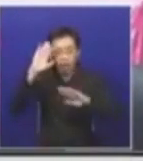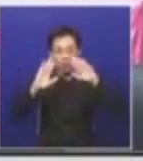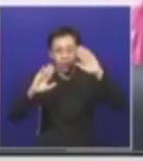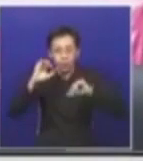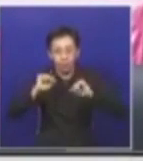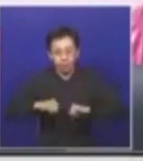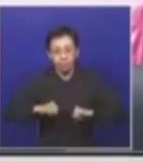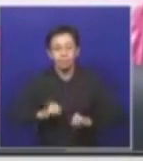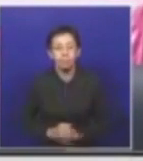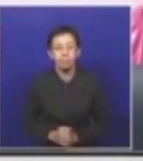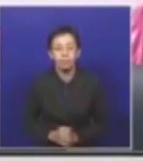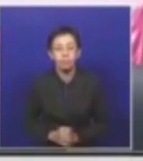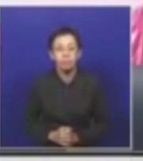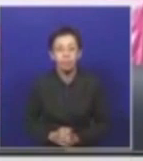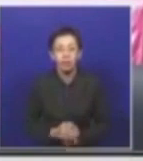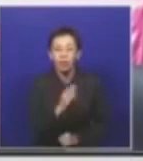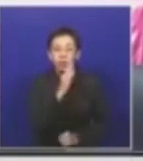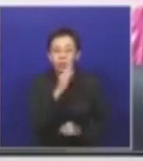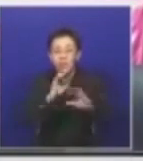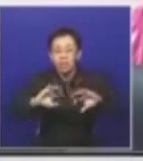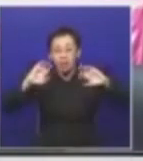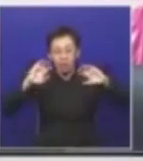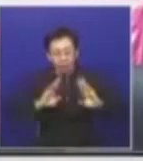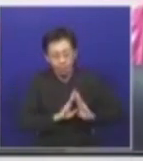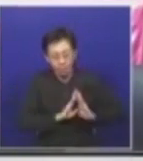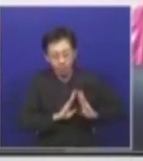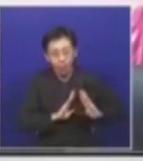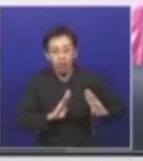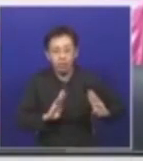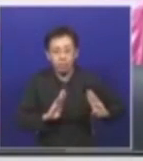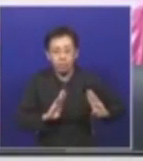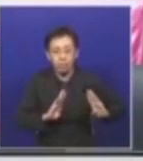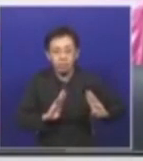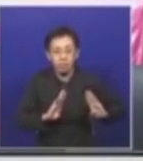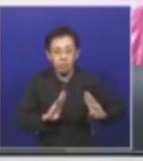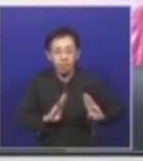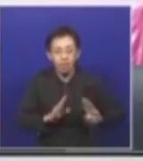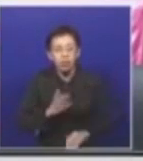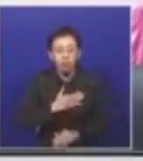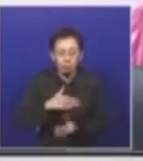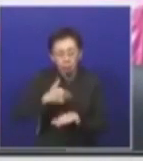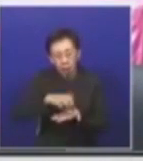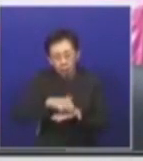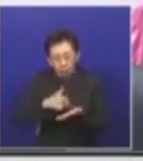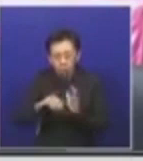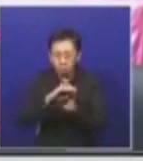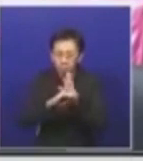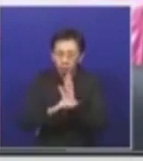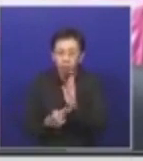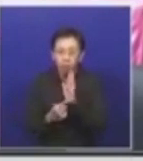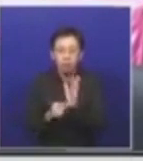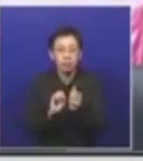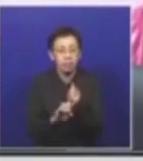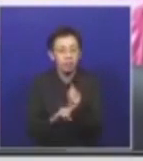านนี้ในขณะเดียวกันถ้าหากว่ารัฐบาลได้ใจกว้างก็จะได้เอากลุ่มก้อนความคิดกลุ่มก้อนข้อเสนอแนะเหล่านี้